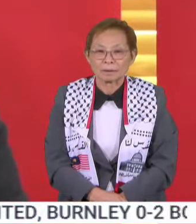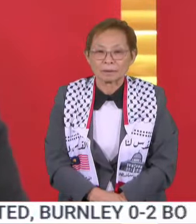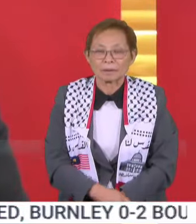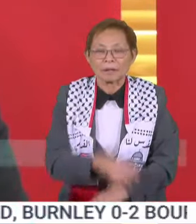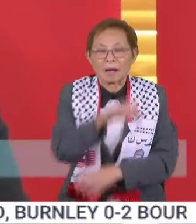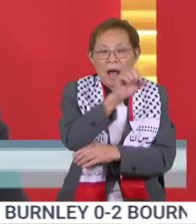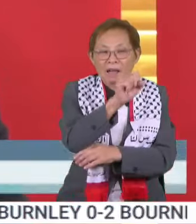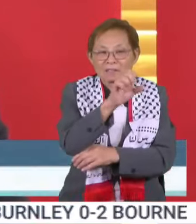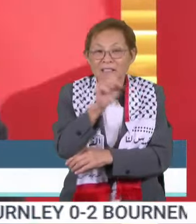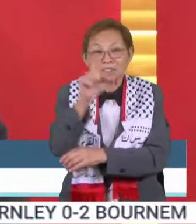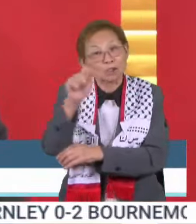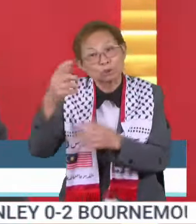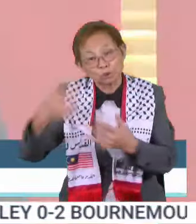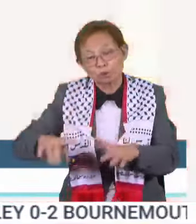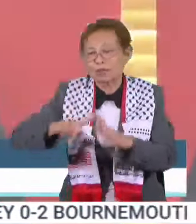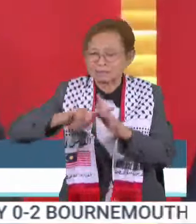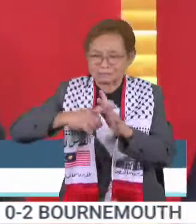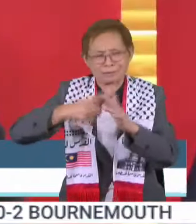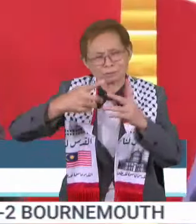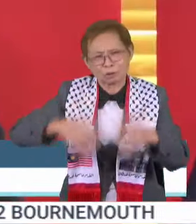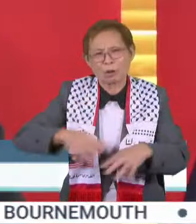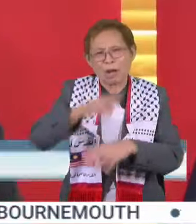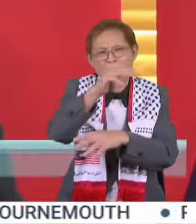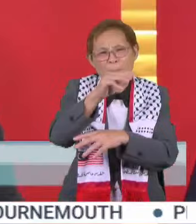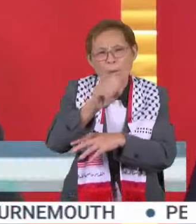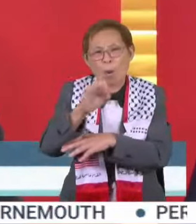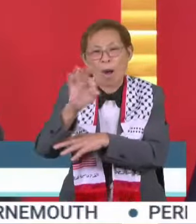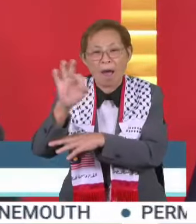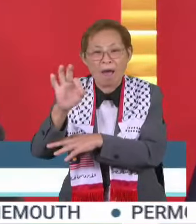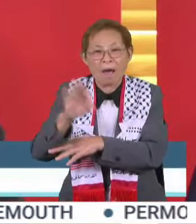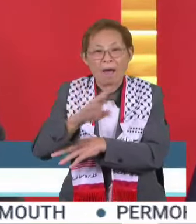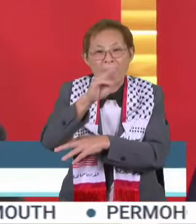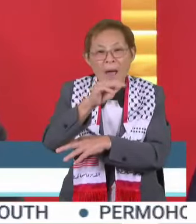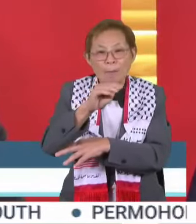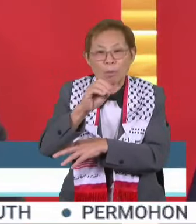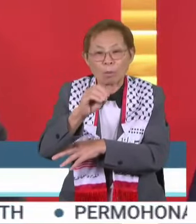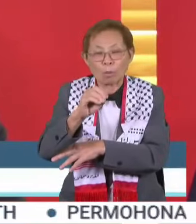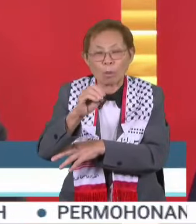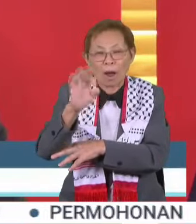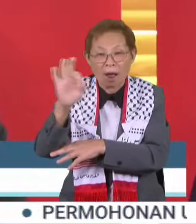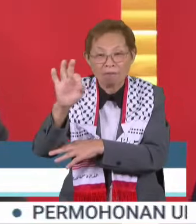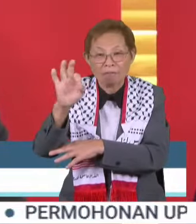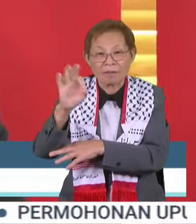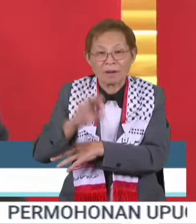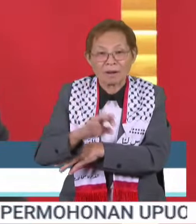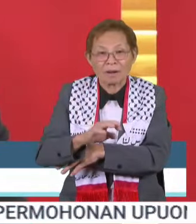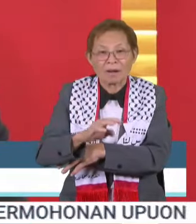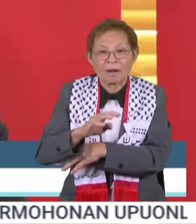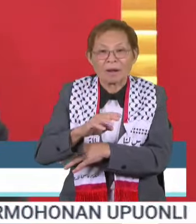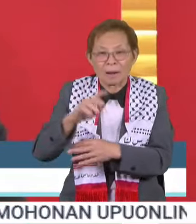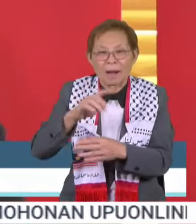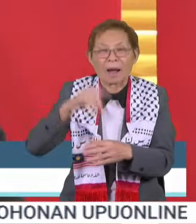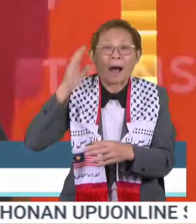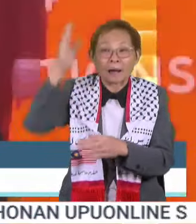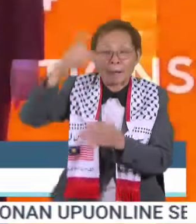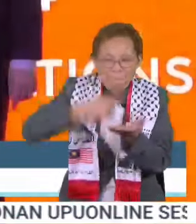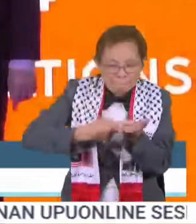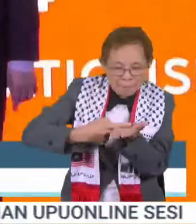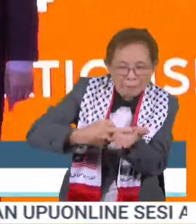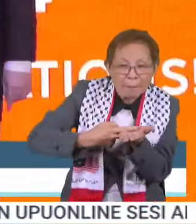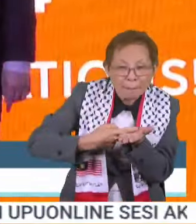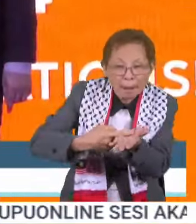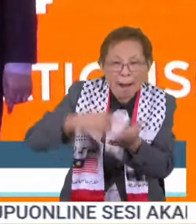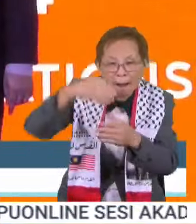Kenaikan SST memang sudah pun dimulakan. MOF, saya akan bincang dengan MOF dalam minggu ini, masa minggu masa kabinet.